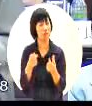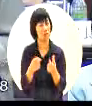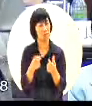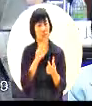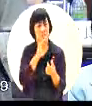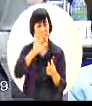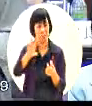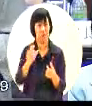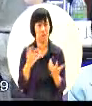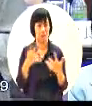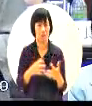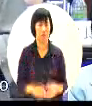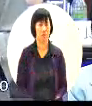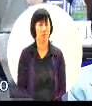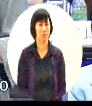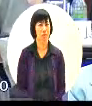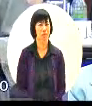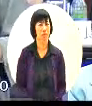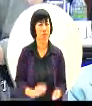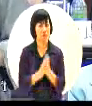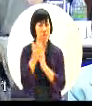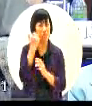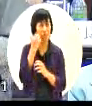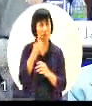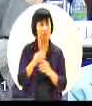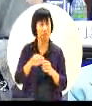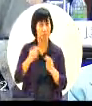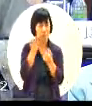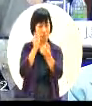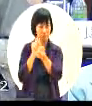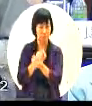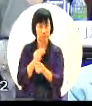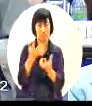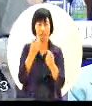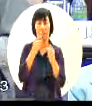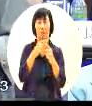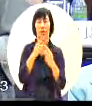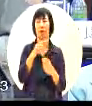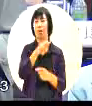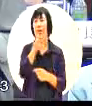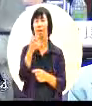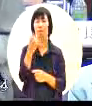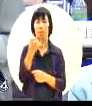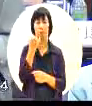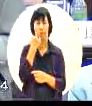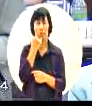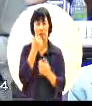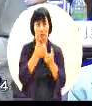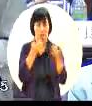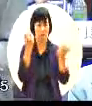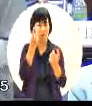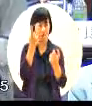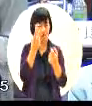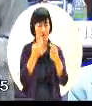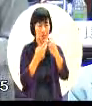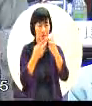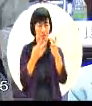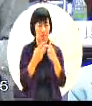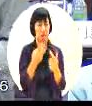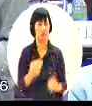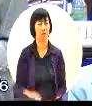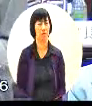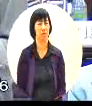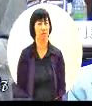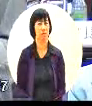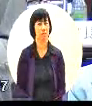理，啊，是讲边啊，啊，都是较无人迄个所在，我想咱就分做第二个抗战甲阶段。哦，